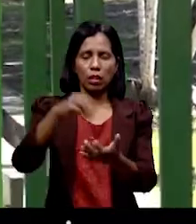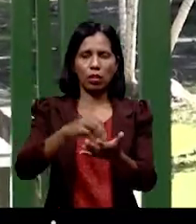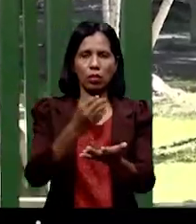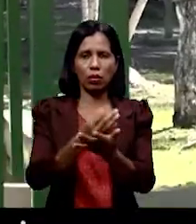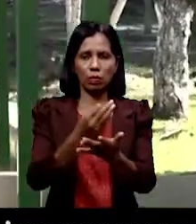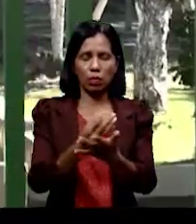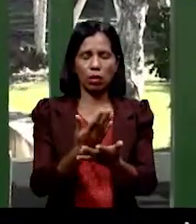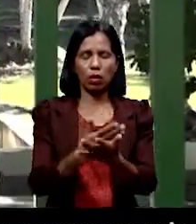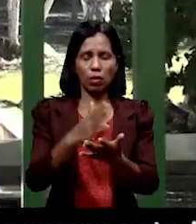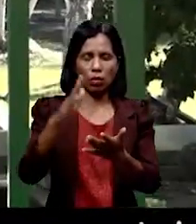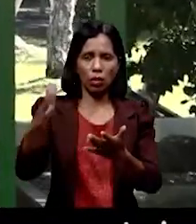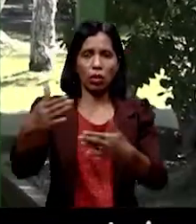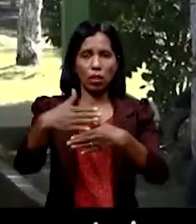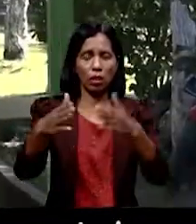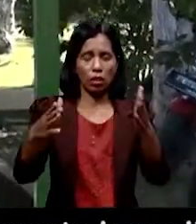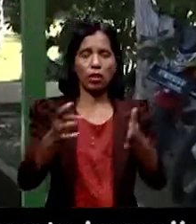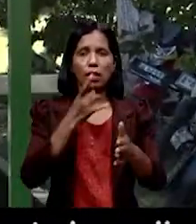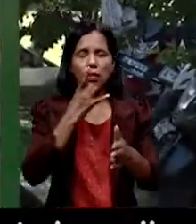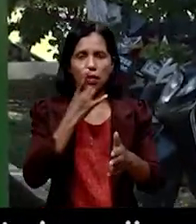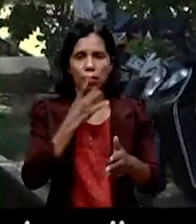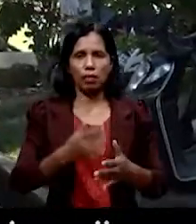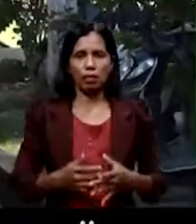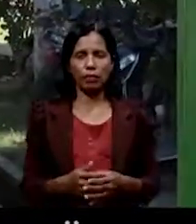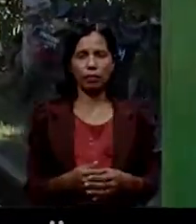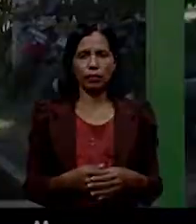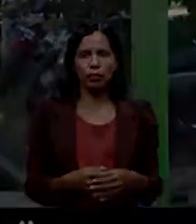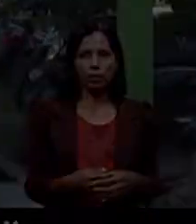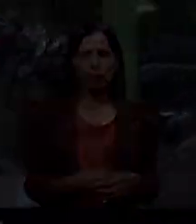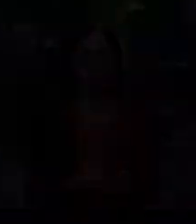hori sosatan gerador. Efigenia Babu, Lamberto da Silva, GMN.